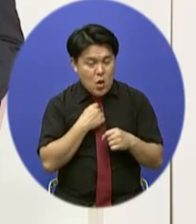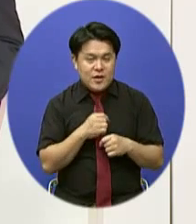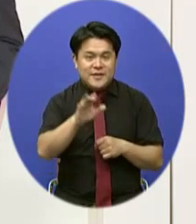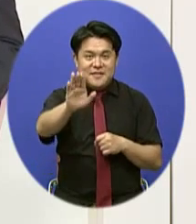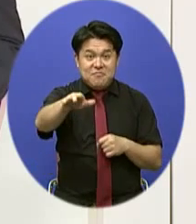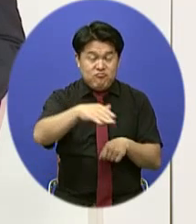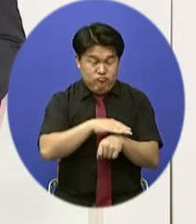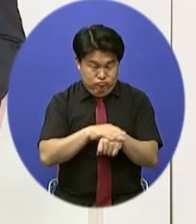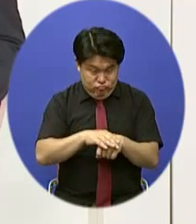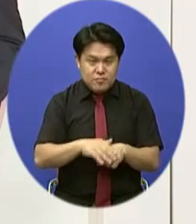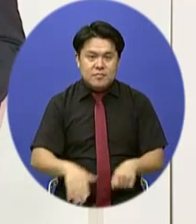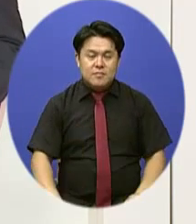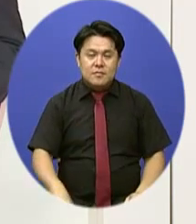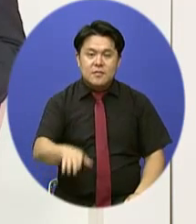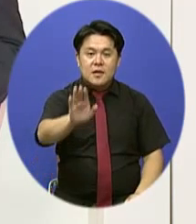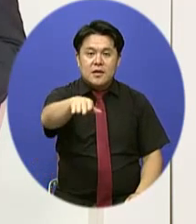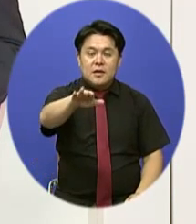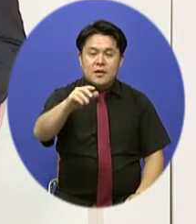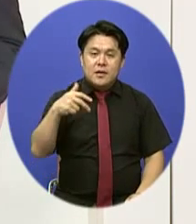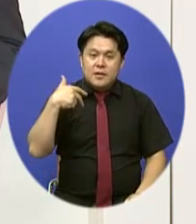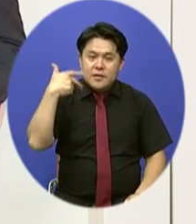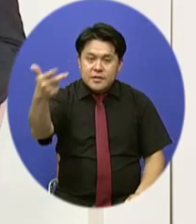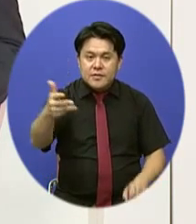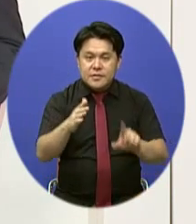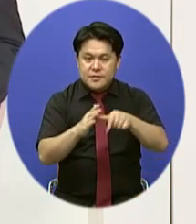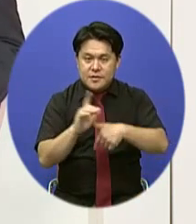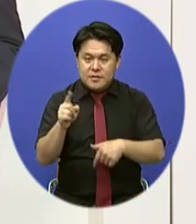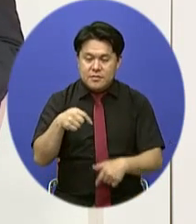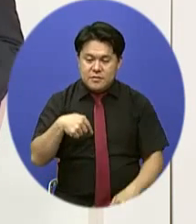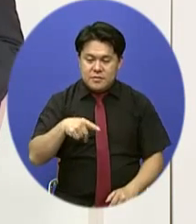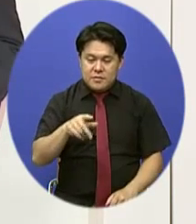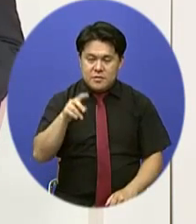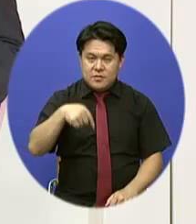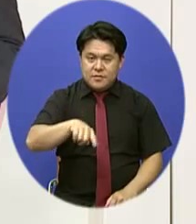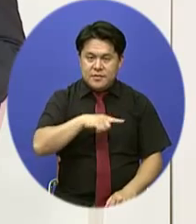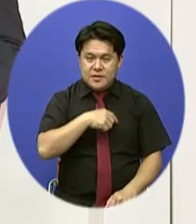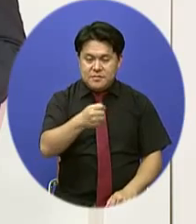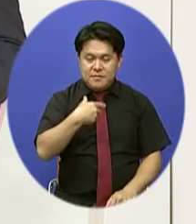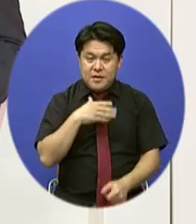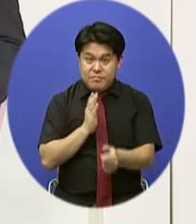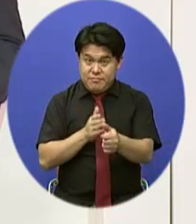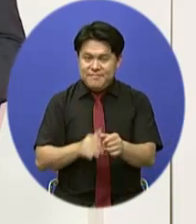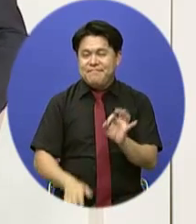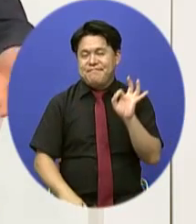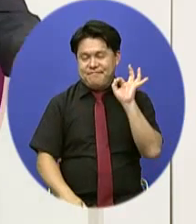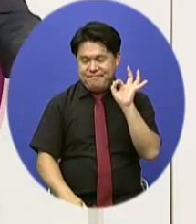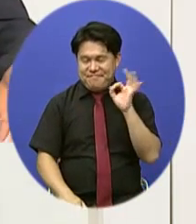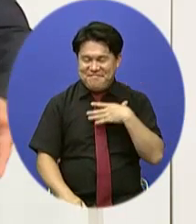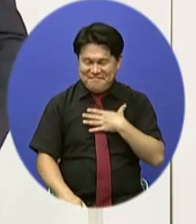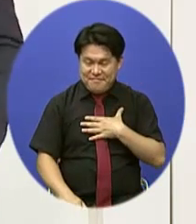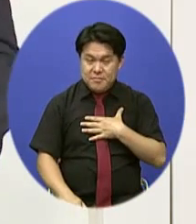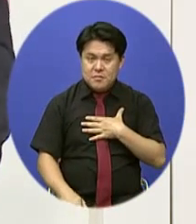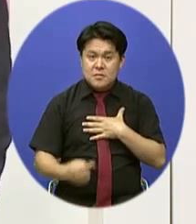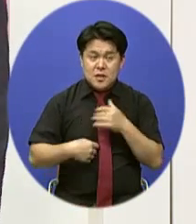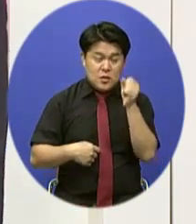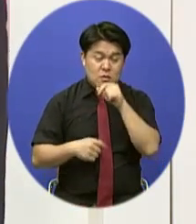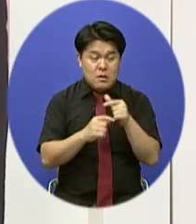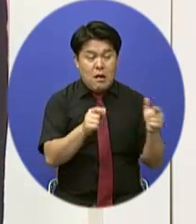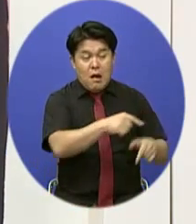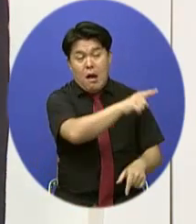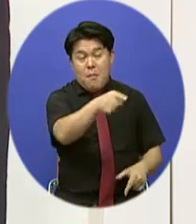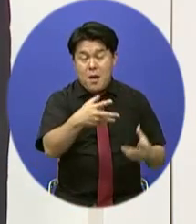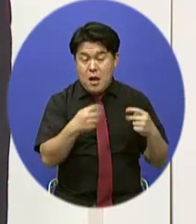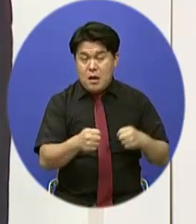양은아 씨. 네. 이제 다음 주에는 꼭 나오면 서정우 먼저 부르세요. 예, 알겠습니다. 아니, 서정우 팬들이 들으면